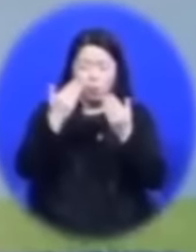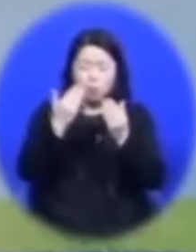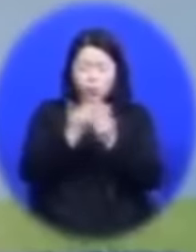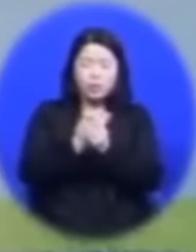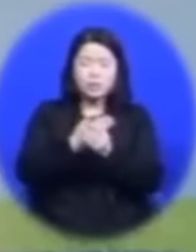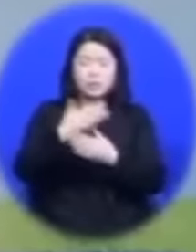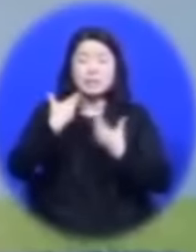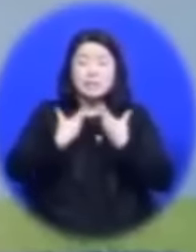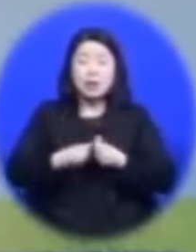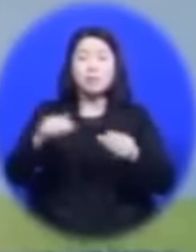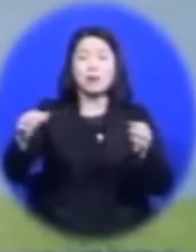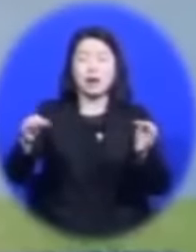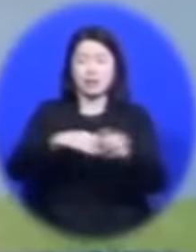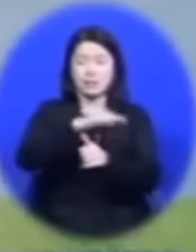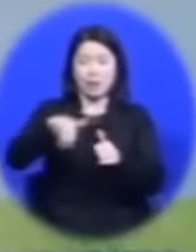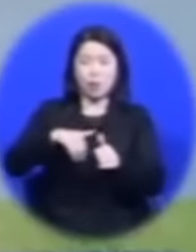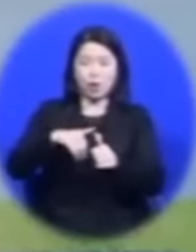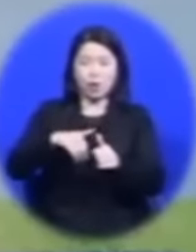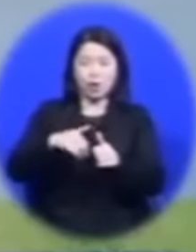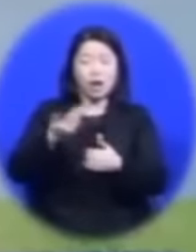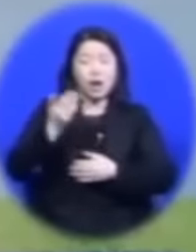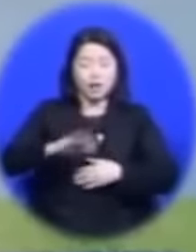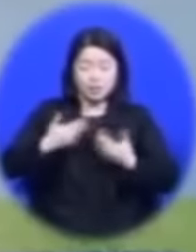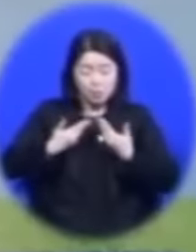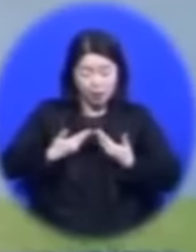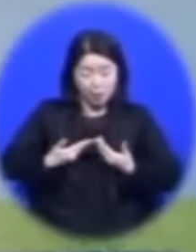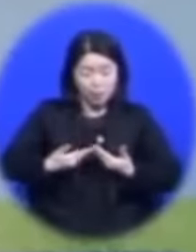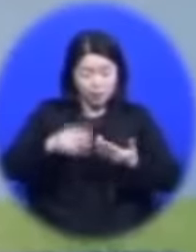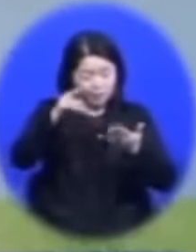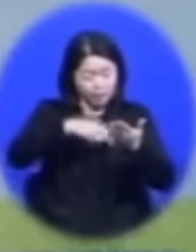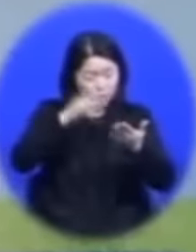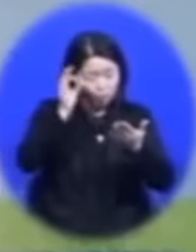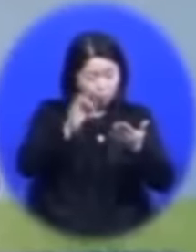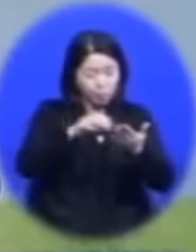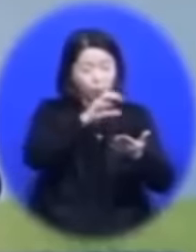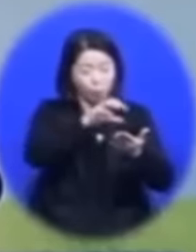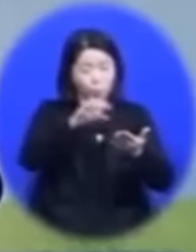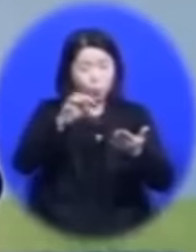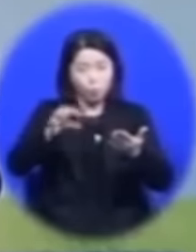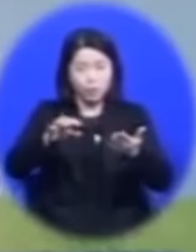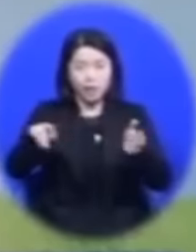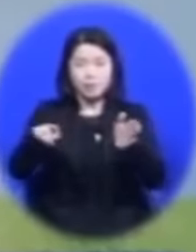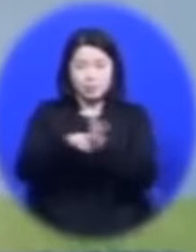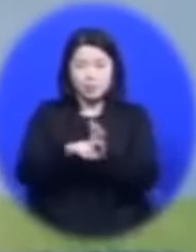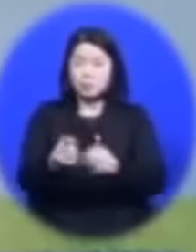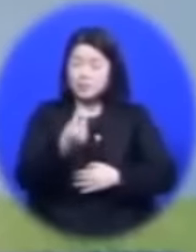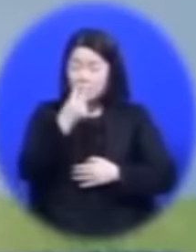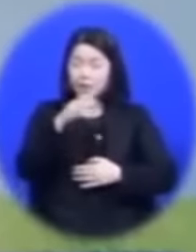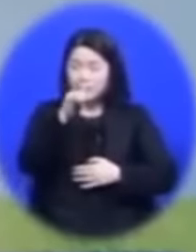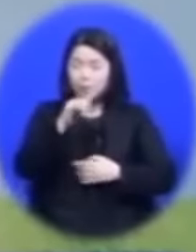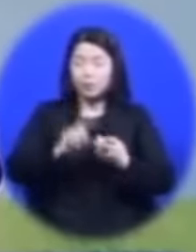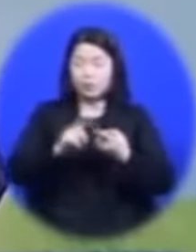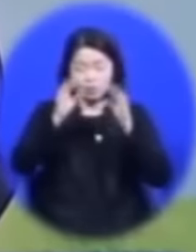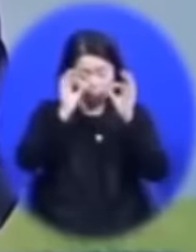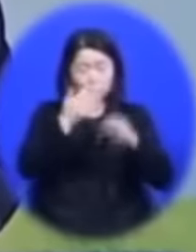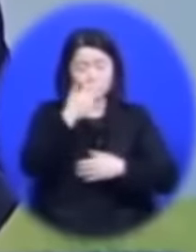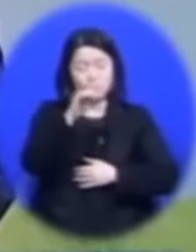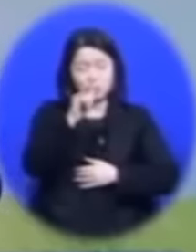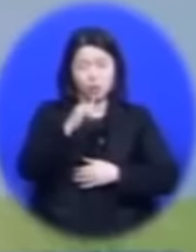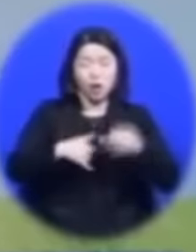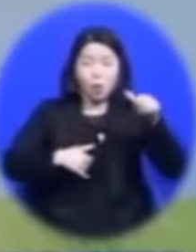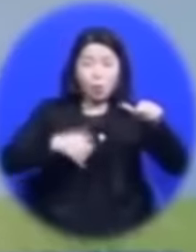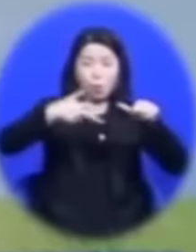상황인데 가만히 읽어보면 곳곳에 여전히 믿음이 살아있음을 볼 수 있습니다. 5절에